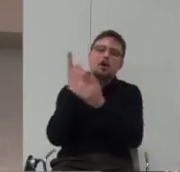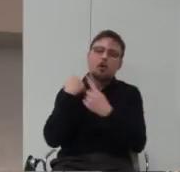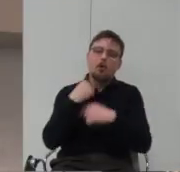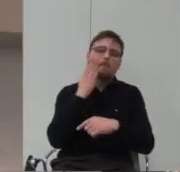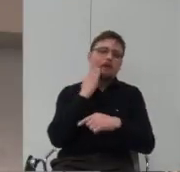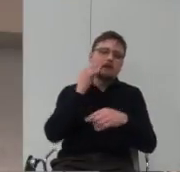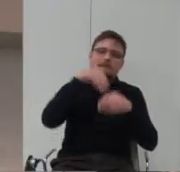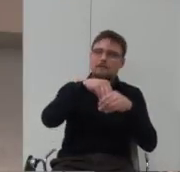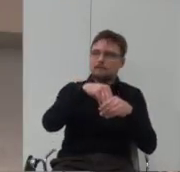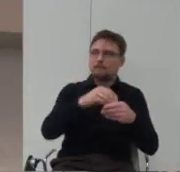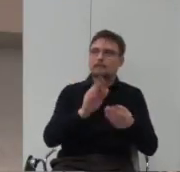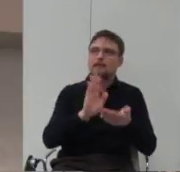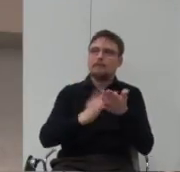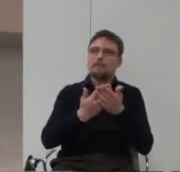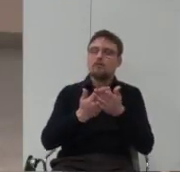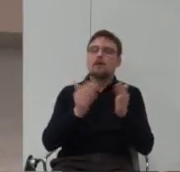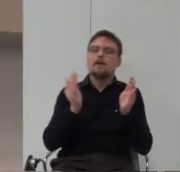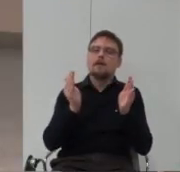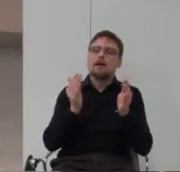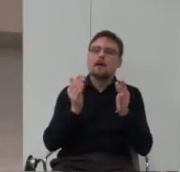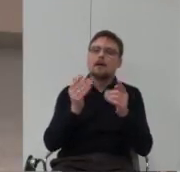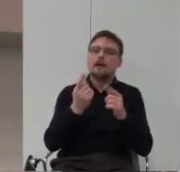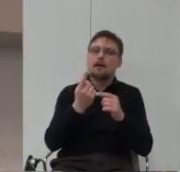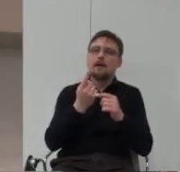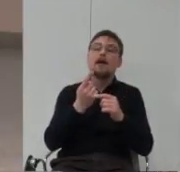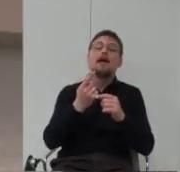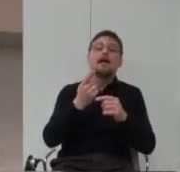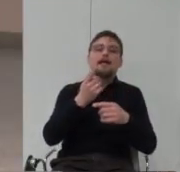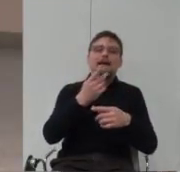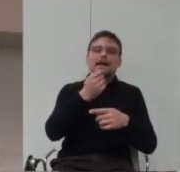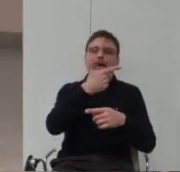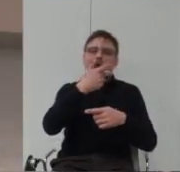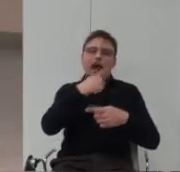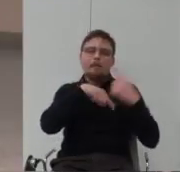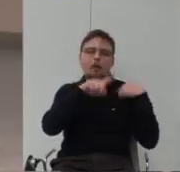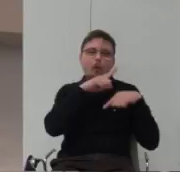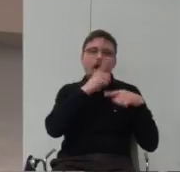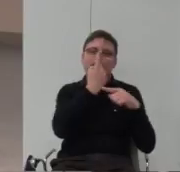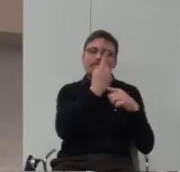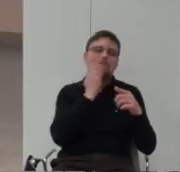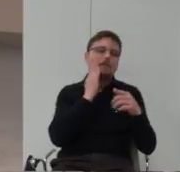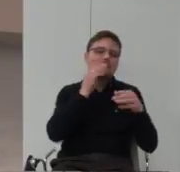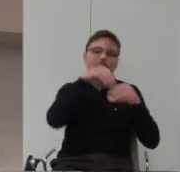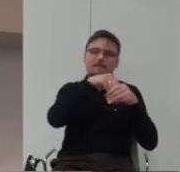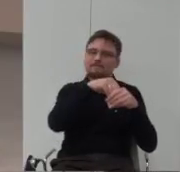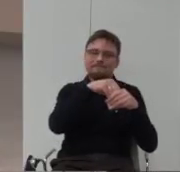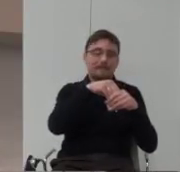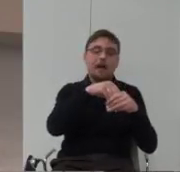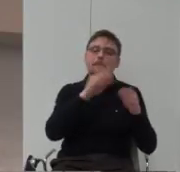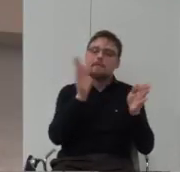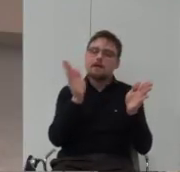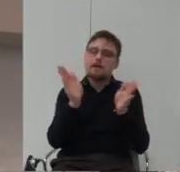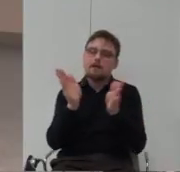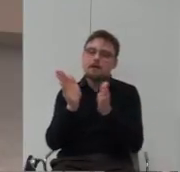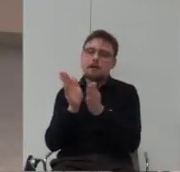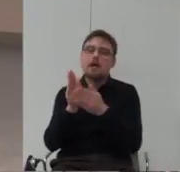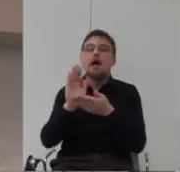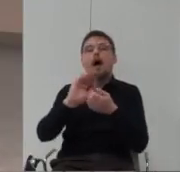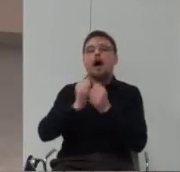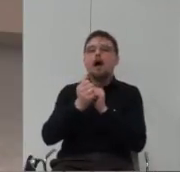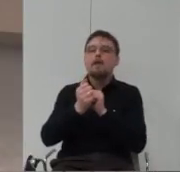liczba osób w jednostce mieszkaniowej, no i z tych powodów właśnie, czyli coraz mniej na przykład mamy